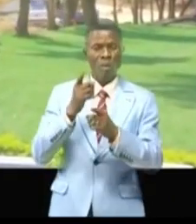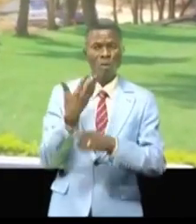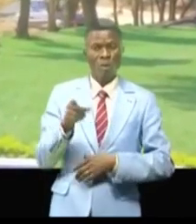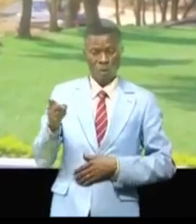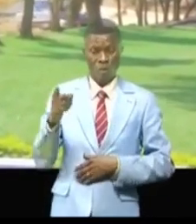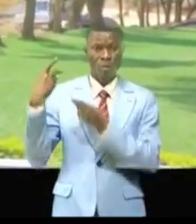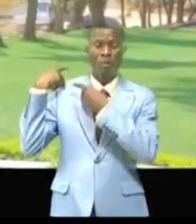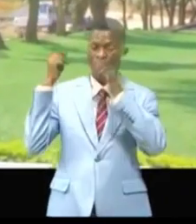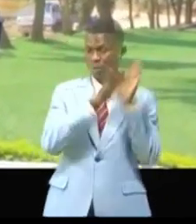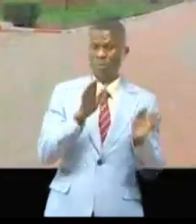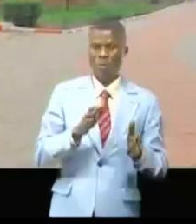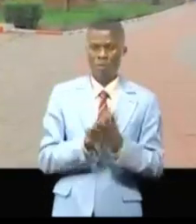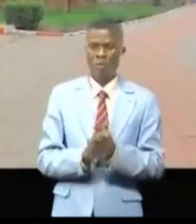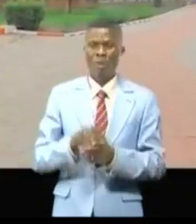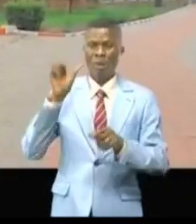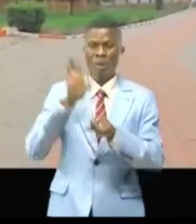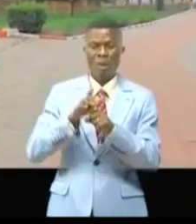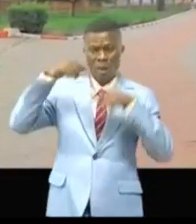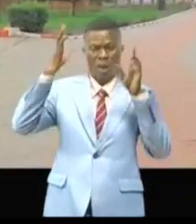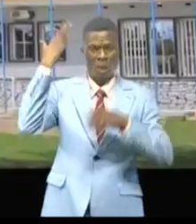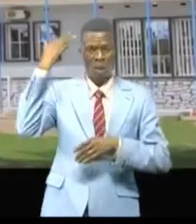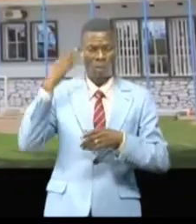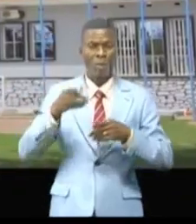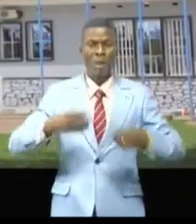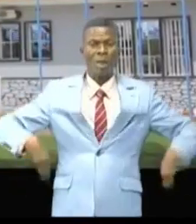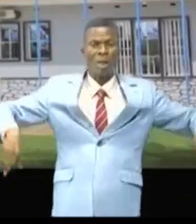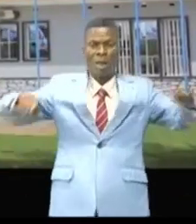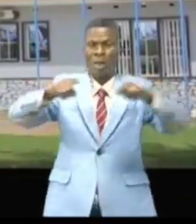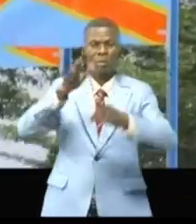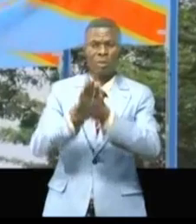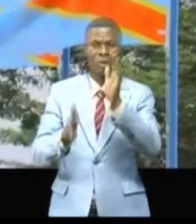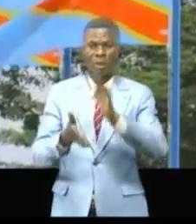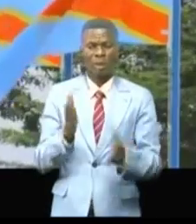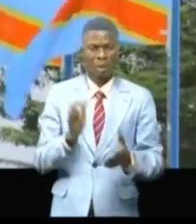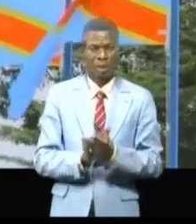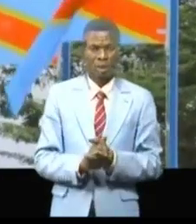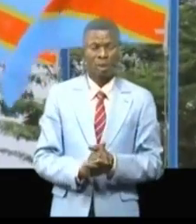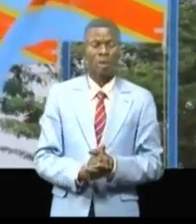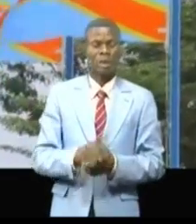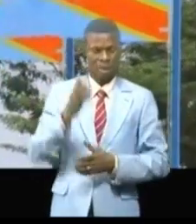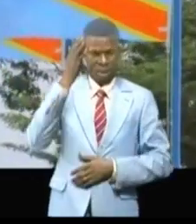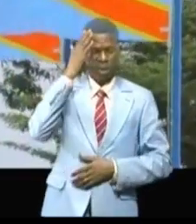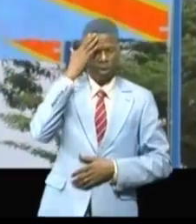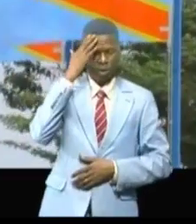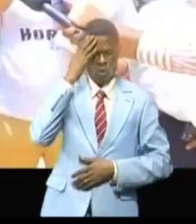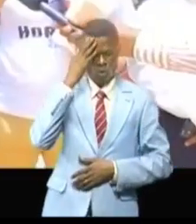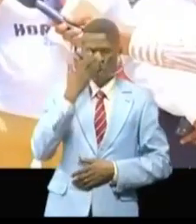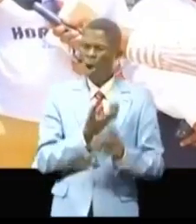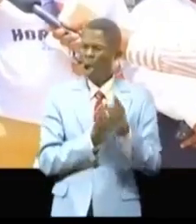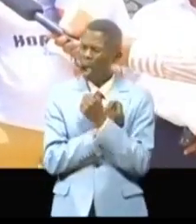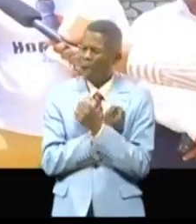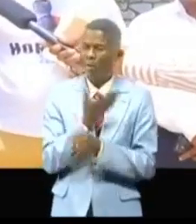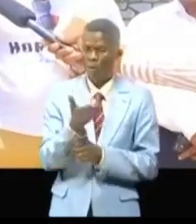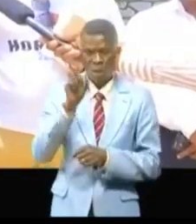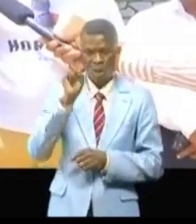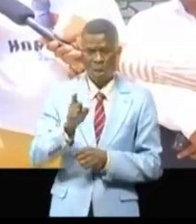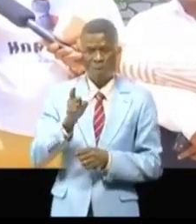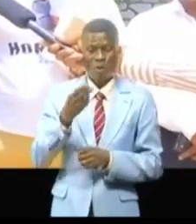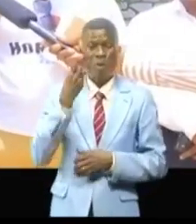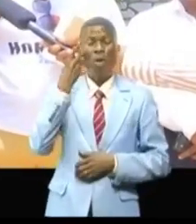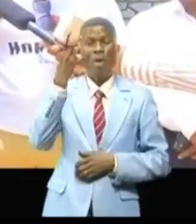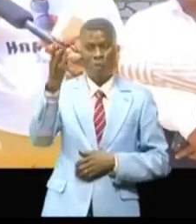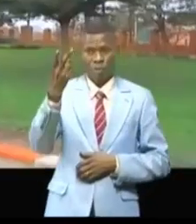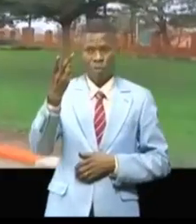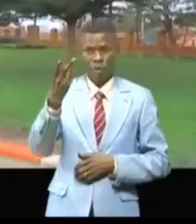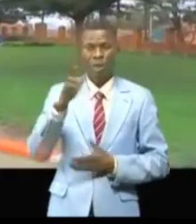que depuis Belle-Urette, il n'y avait pas cet enclos. Voyez, parce qu'il a la chose qui est dans le chef de l'État, il veut matérialiser